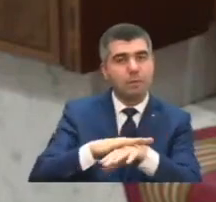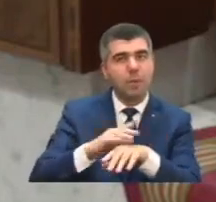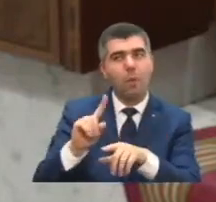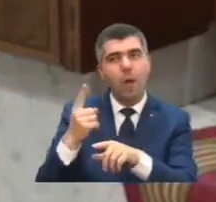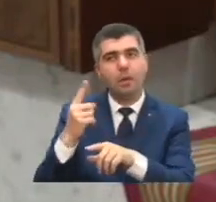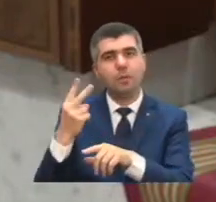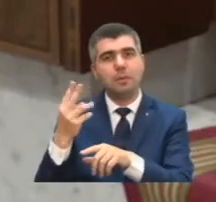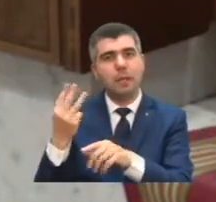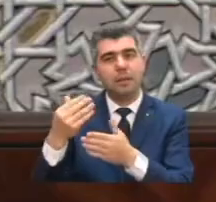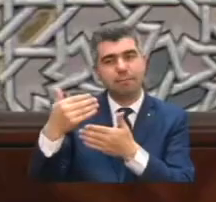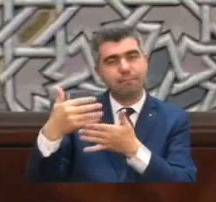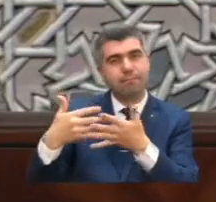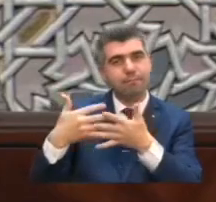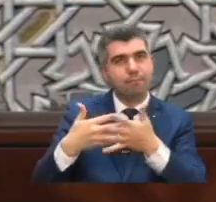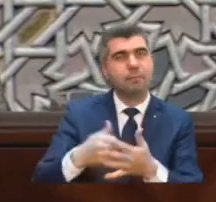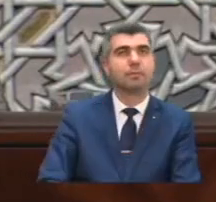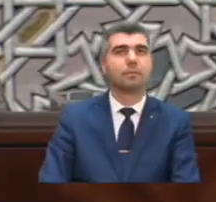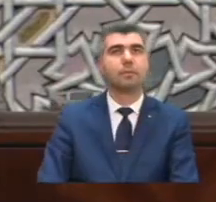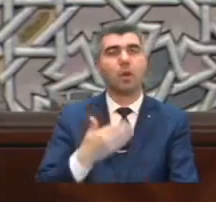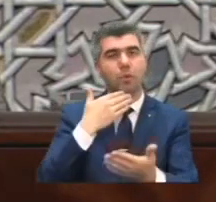شكرا سيد الوزير.